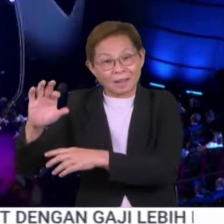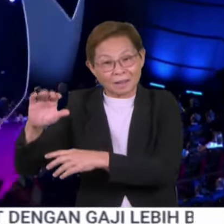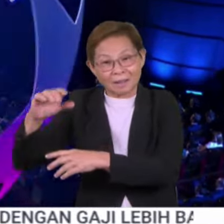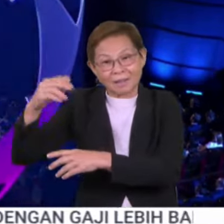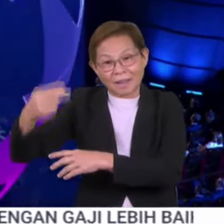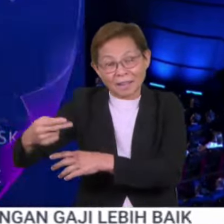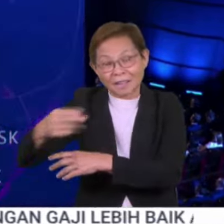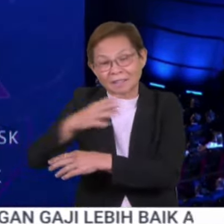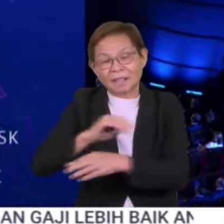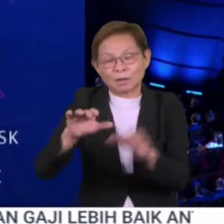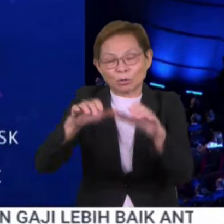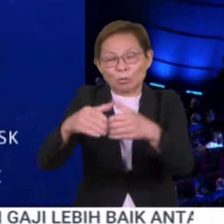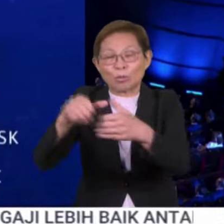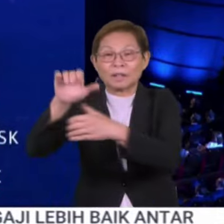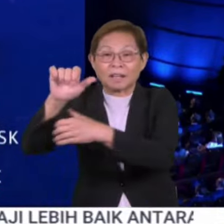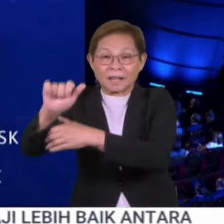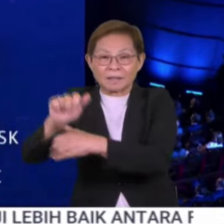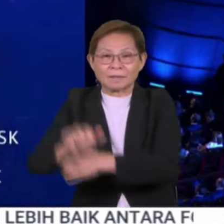kumpulan